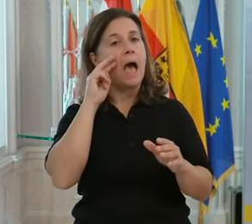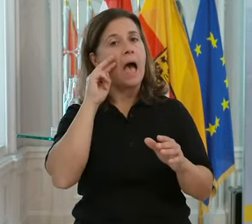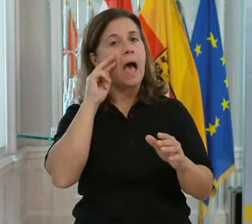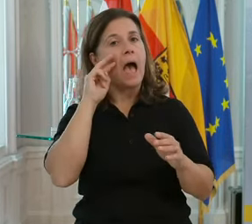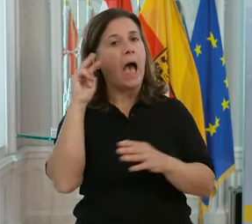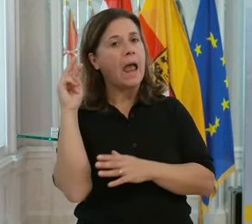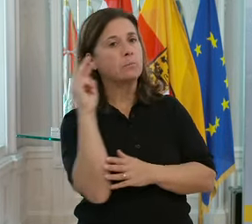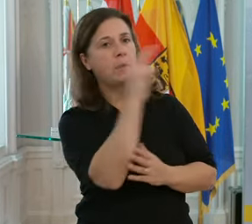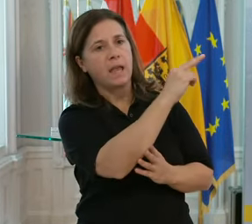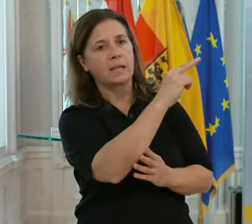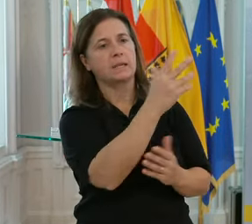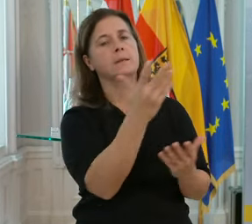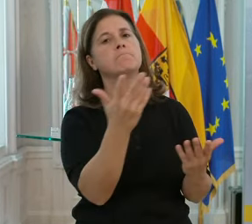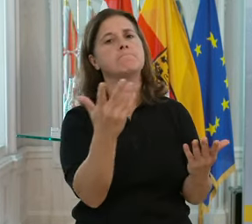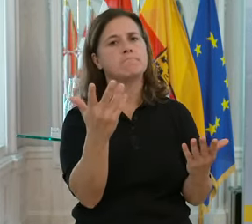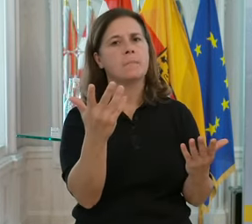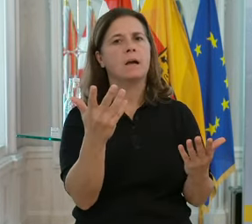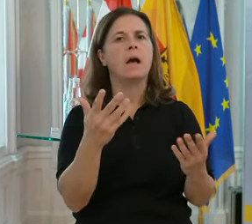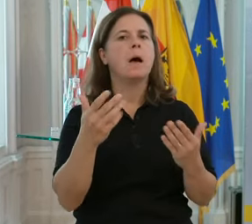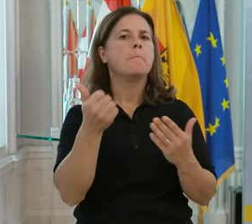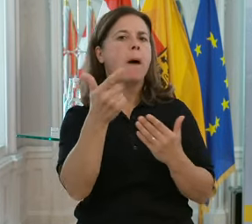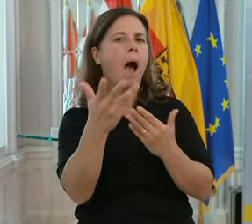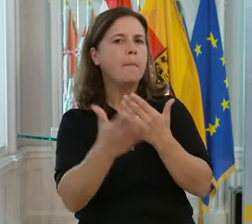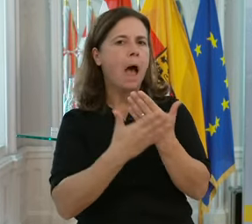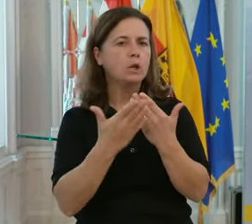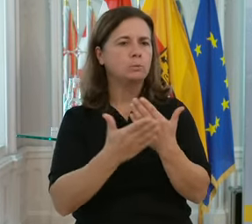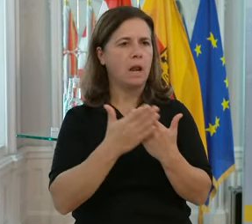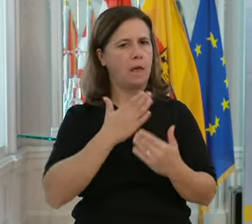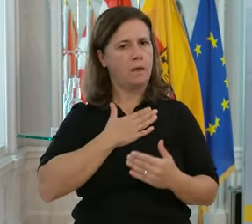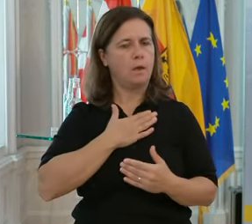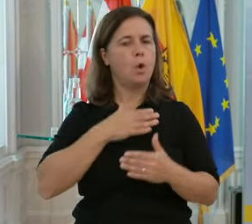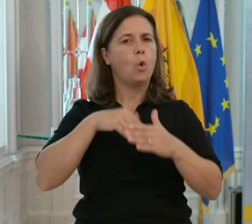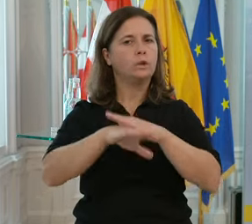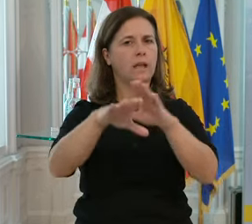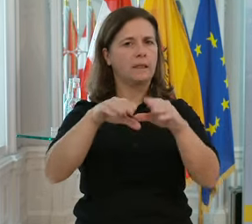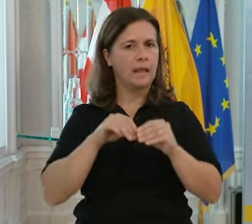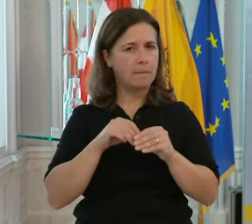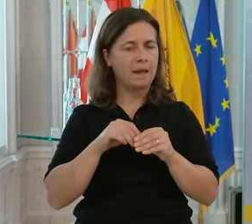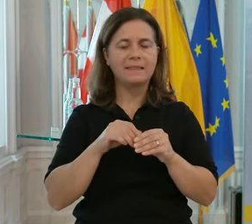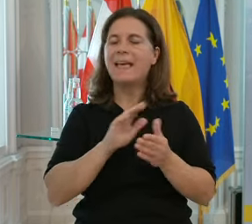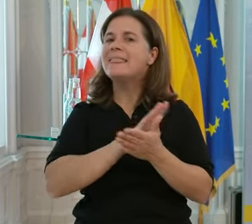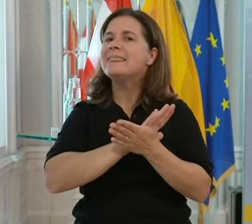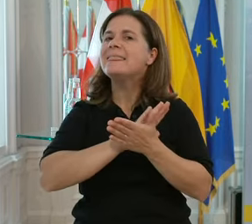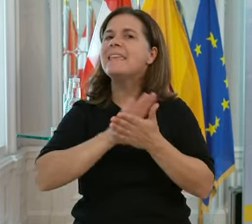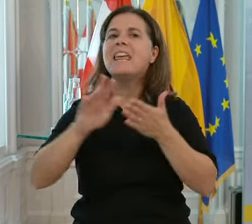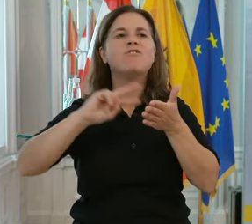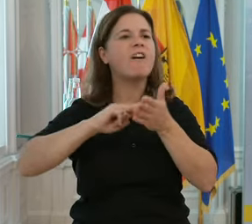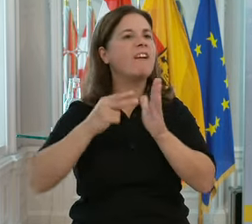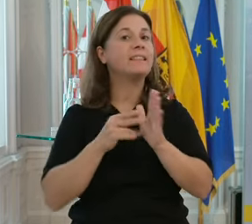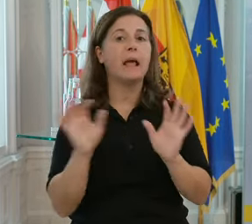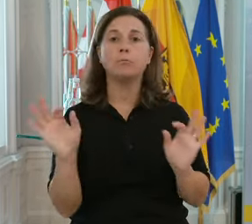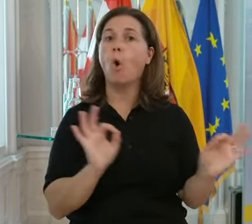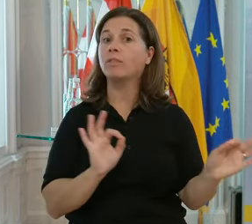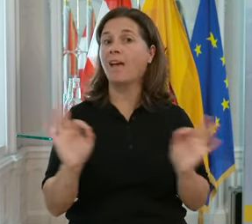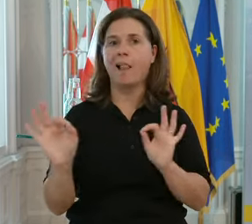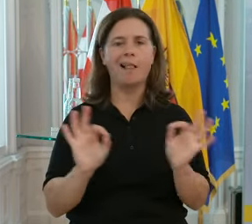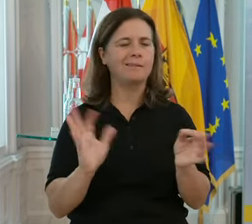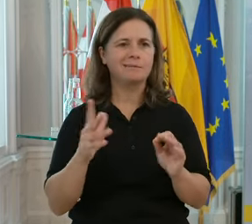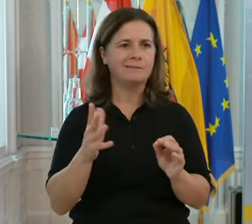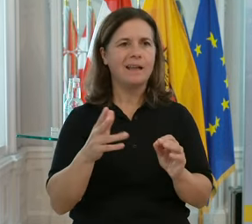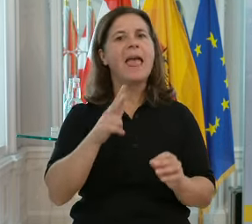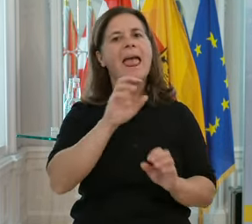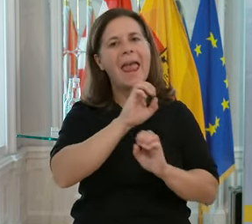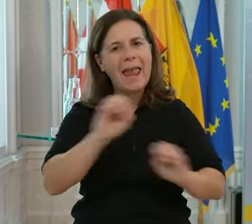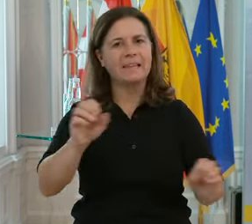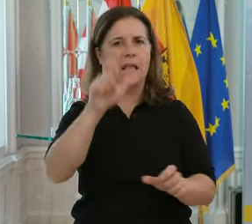jetzt von ganz unmittelbaren Beispielen aus dem Unternehmen. Wir verwenden nie irgendwelche Models. Ja, das sind alles Leute aus